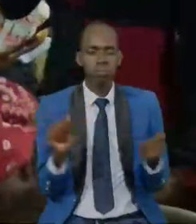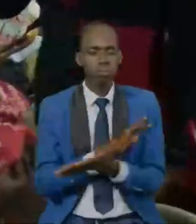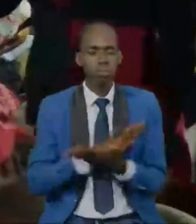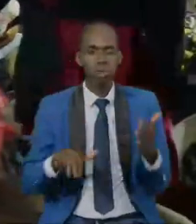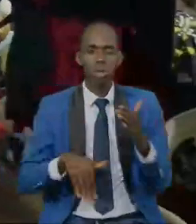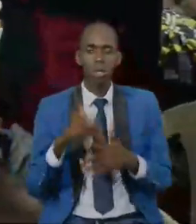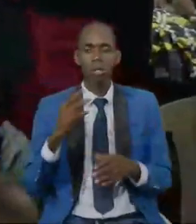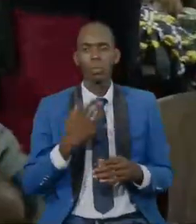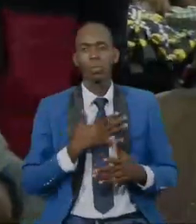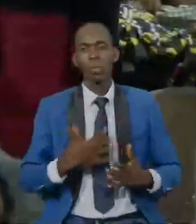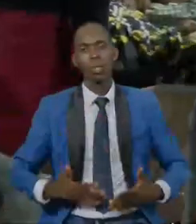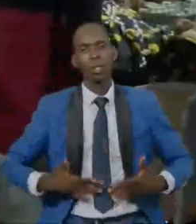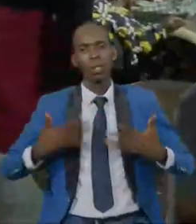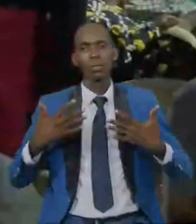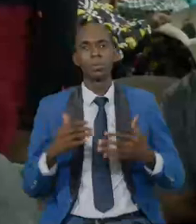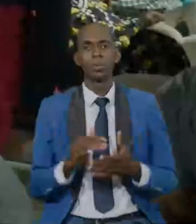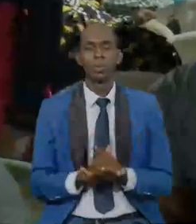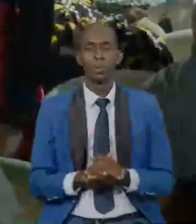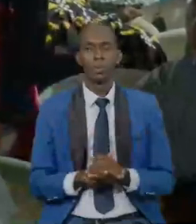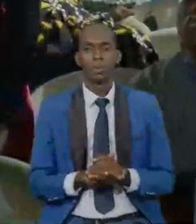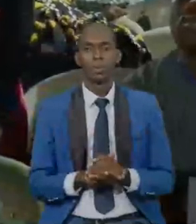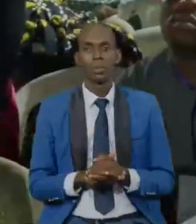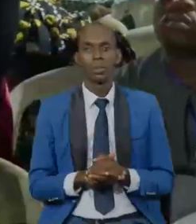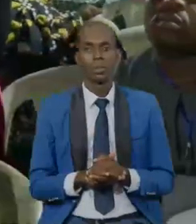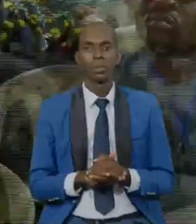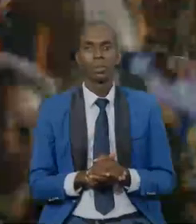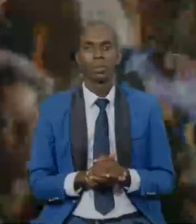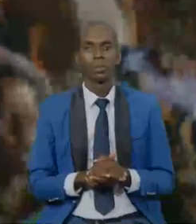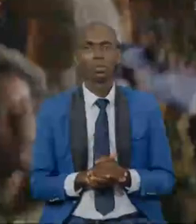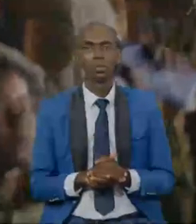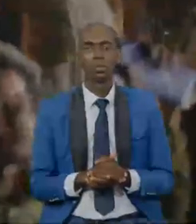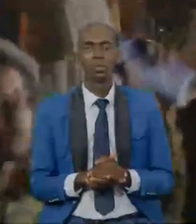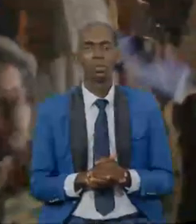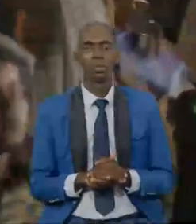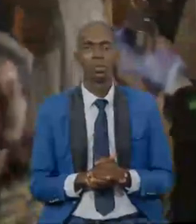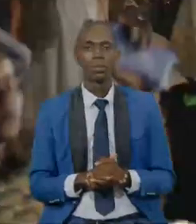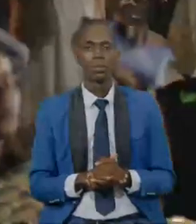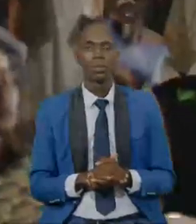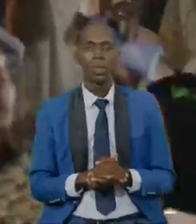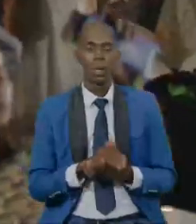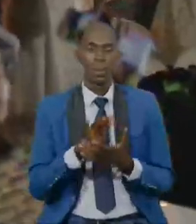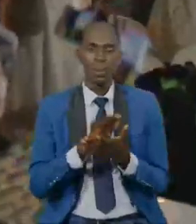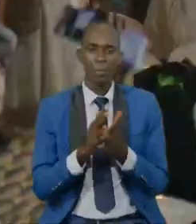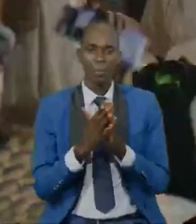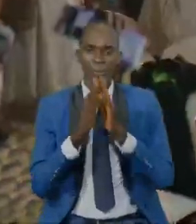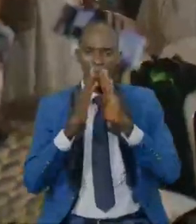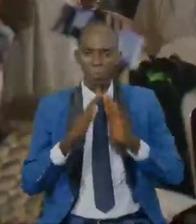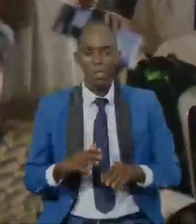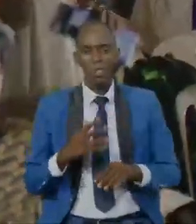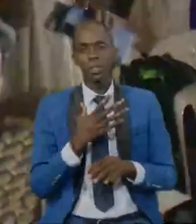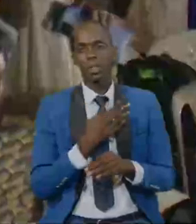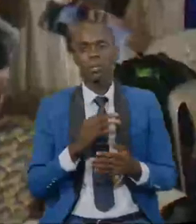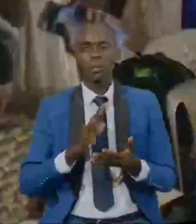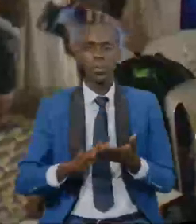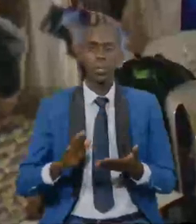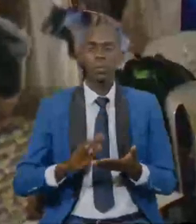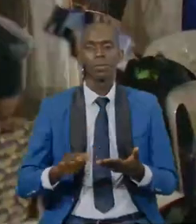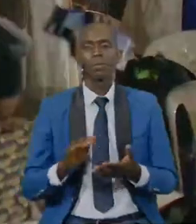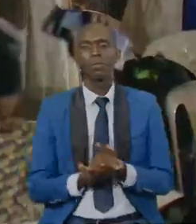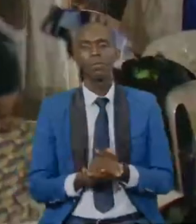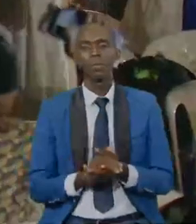Je veux que les péchés qui me dominent et les péchés habituels soient détruits de ma vie. La paix et le pardon.